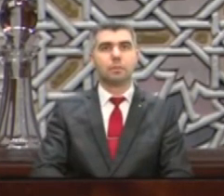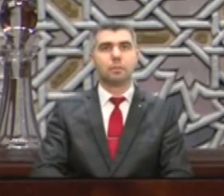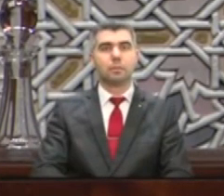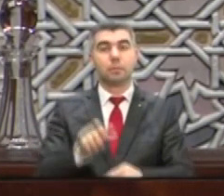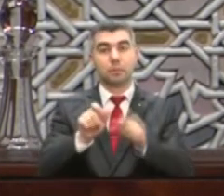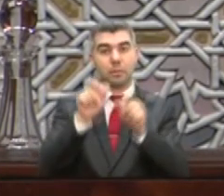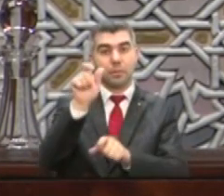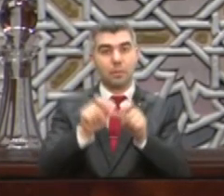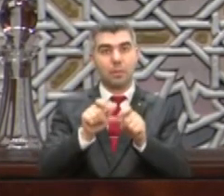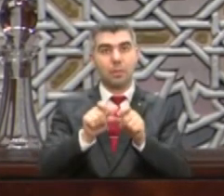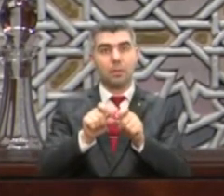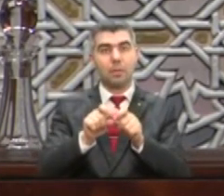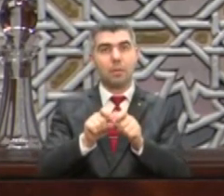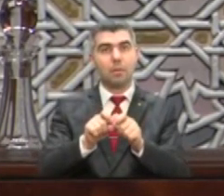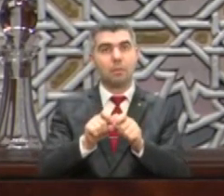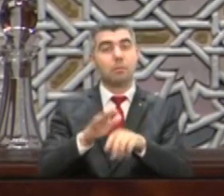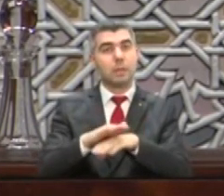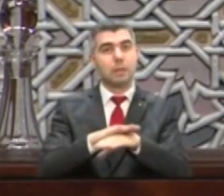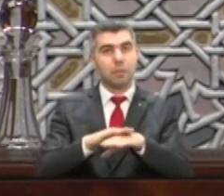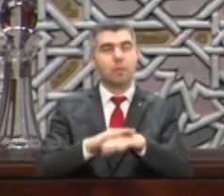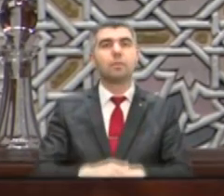سيدات وسادة الوزراء معذرة،